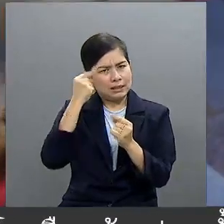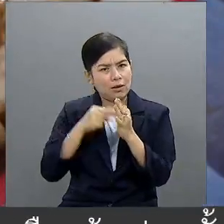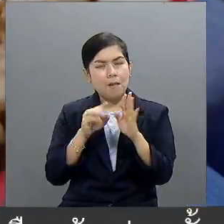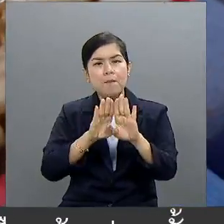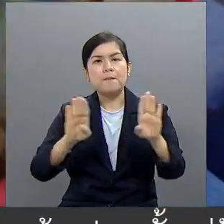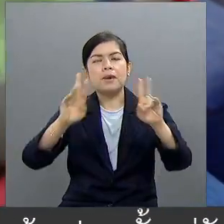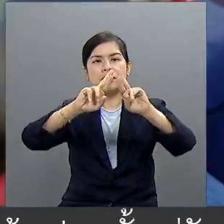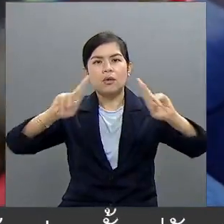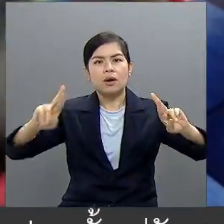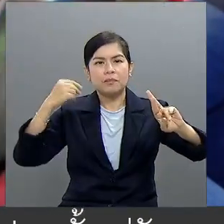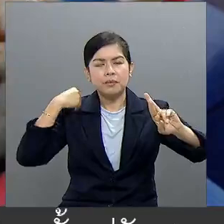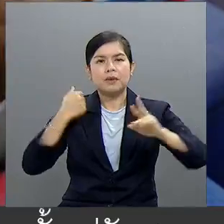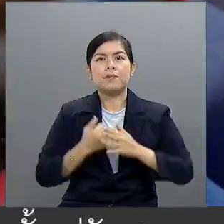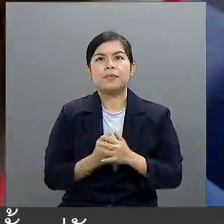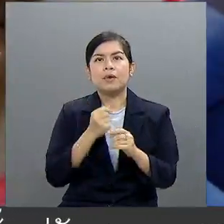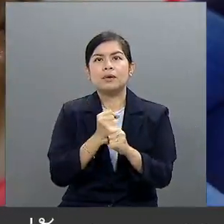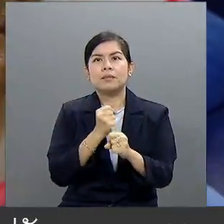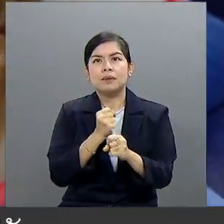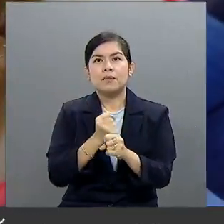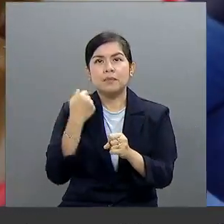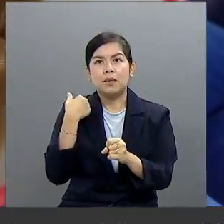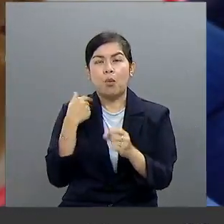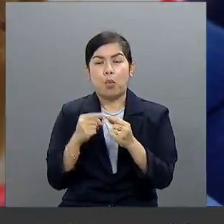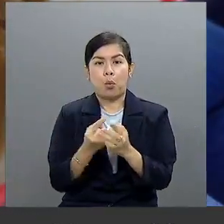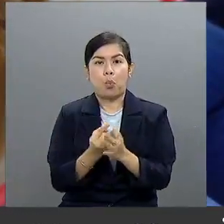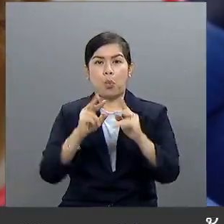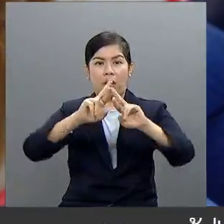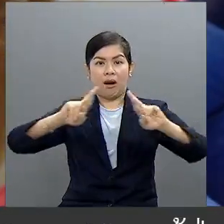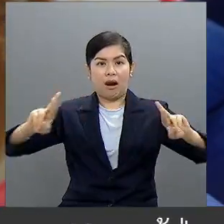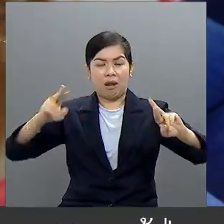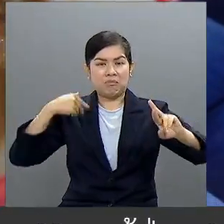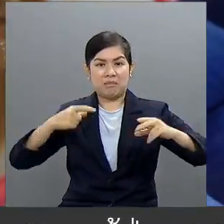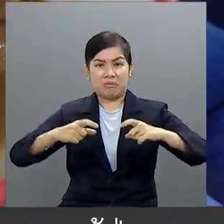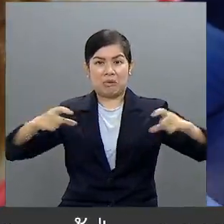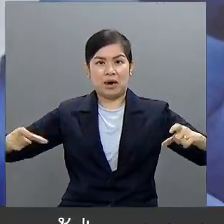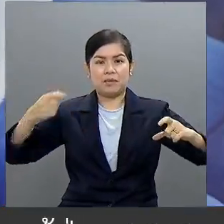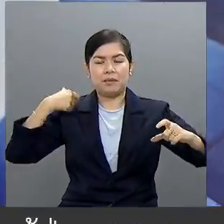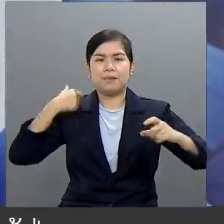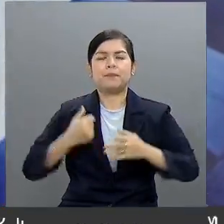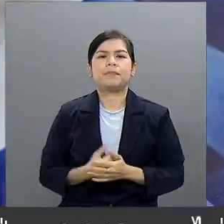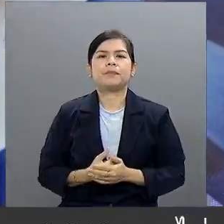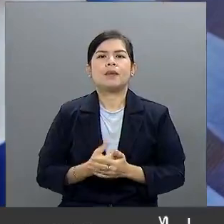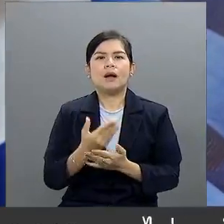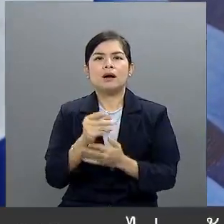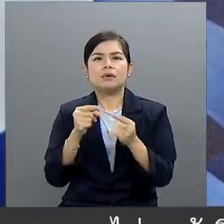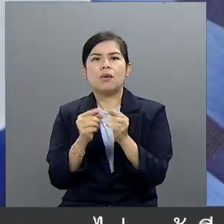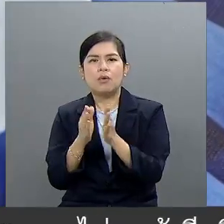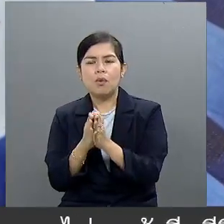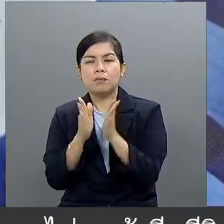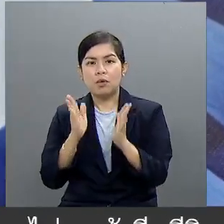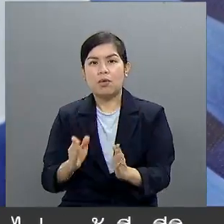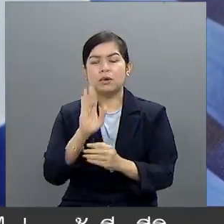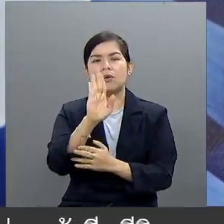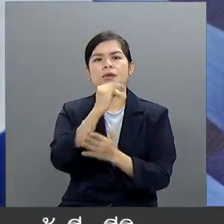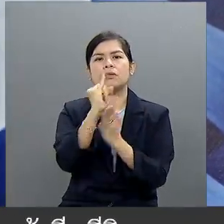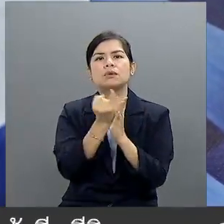มาเรื่อยๆครับทำไปทำมาใหญ่ไปเลยใหญ่ทั้งร้านทั้งหมูนี่แหละอย่างที่เห็นนะคุณผู้ชมแล้วก็คนที่พิษโลกเนี่ยเขารู้จักร้านนี้เป็นอย่าง